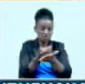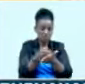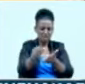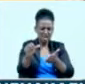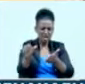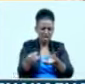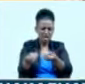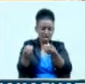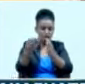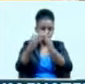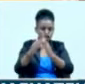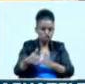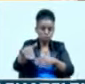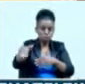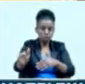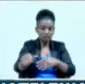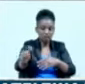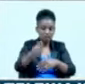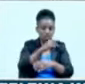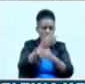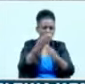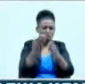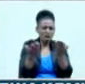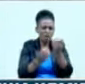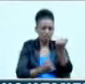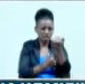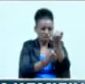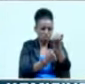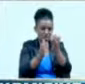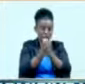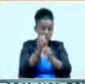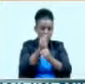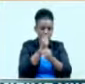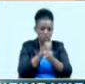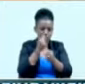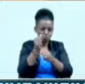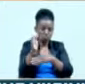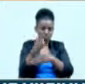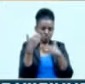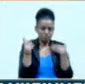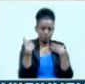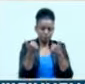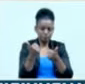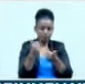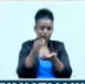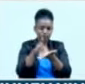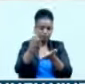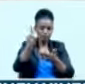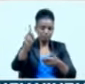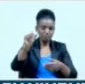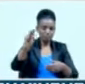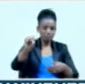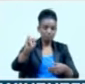abaturage batanga inzu zabo, izindi zubakwa n'abaterankunga ndetse n'abikorera. Minisitiri w'ubuzima Dr. Daniel